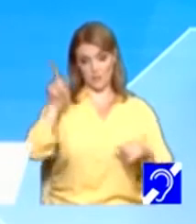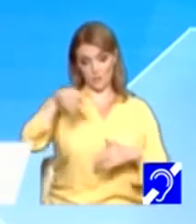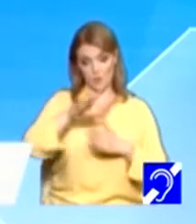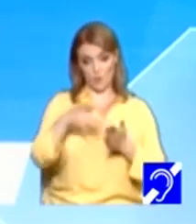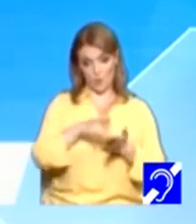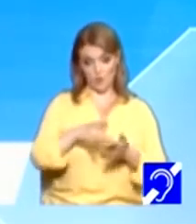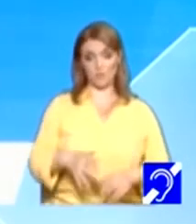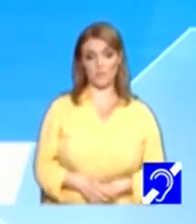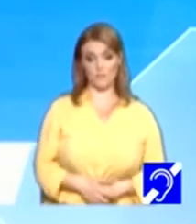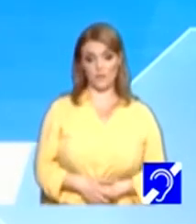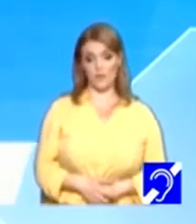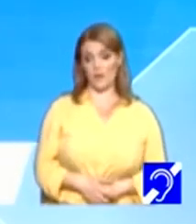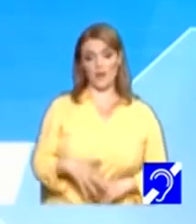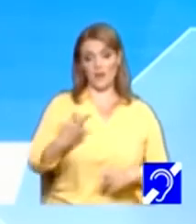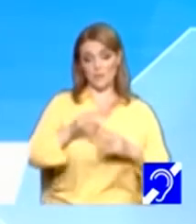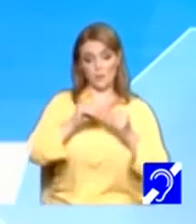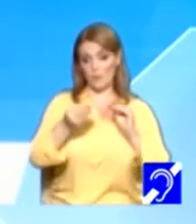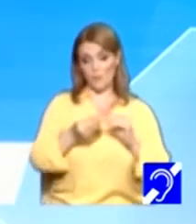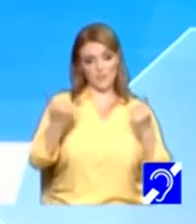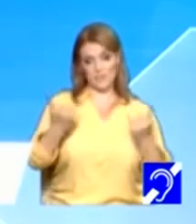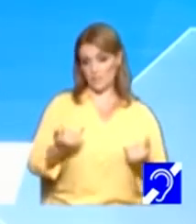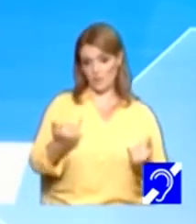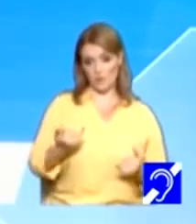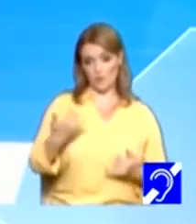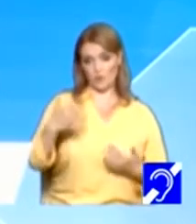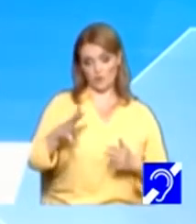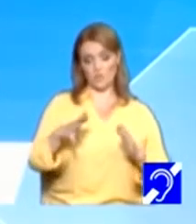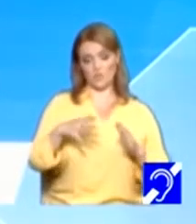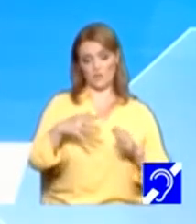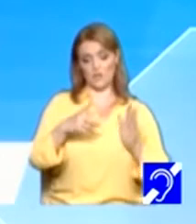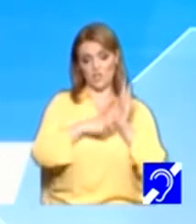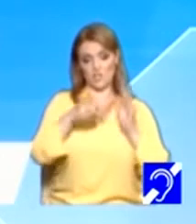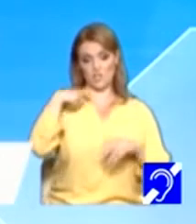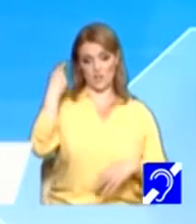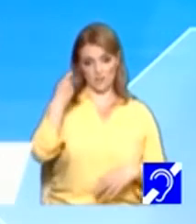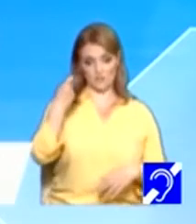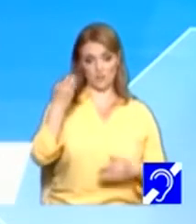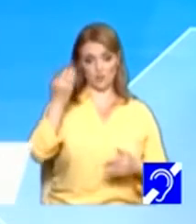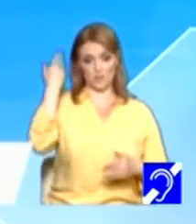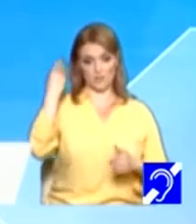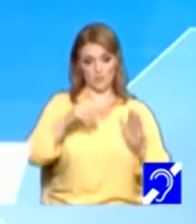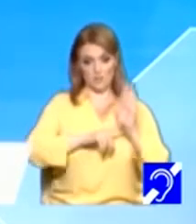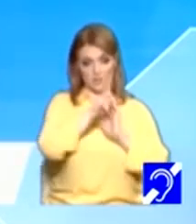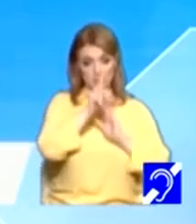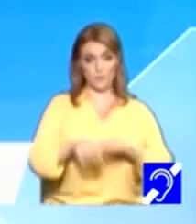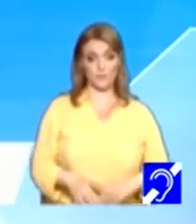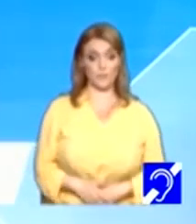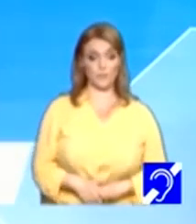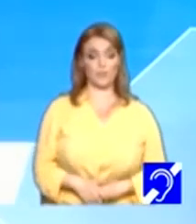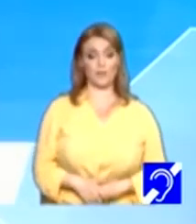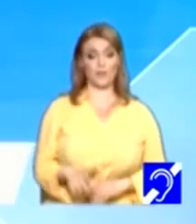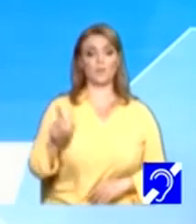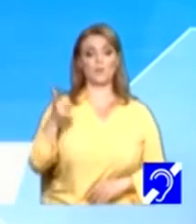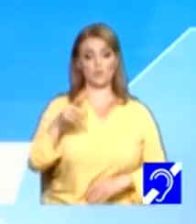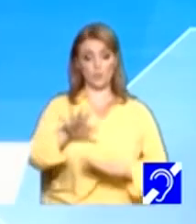2015, vreau să vă spun așa foarte telegrafic câteva chestiuni foarte importante ce s-a întâmplat în Orhei și de ce credem noi că